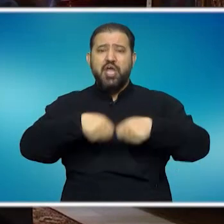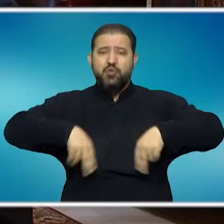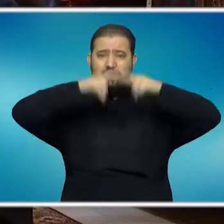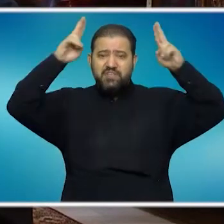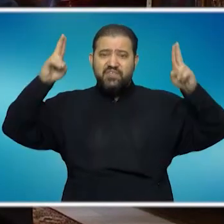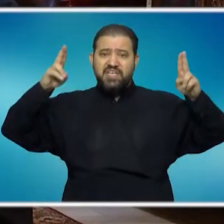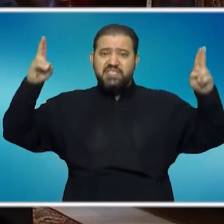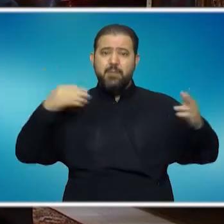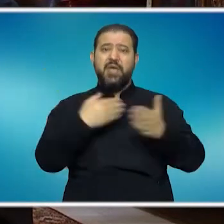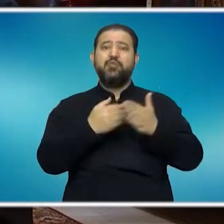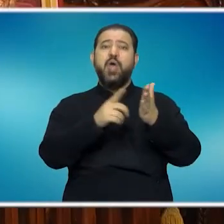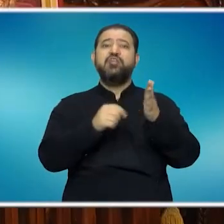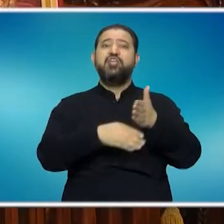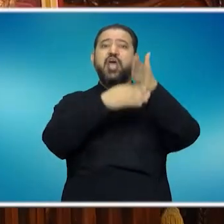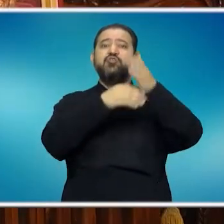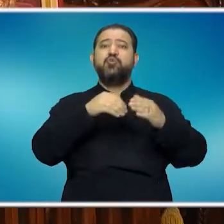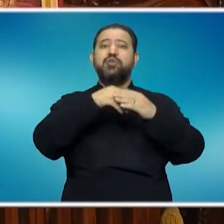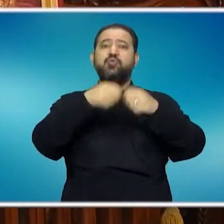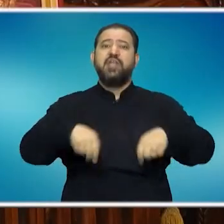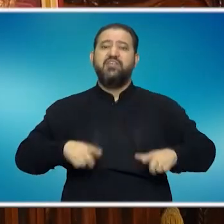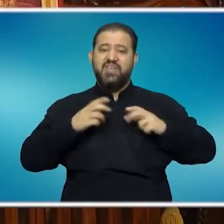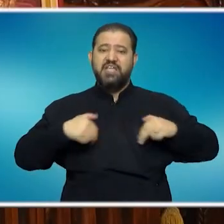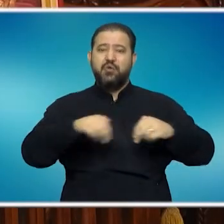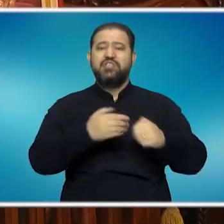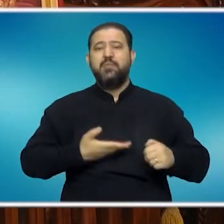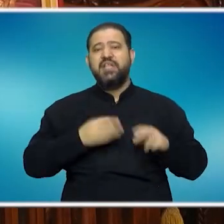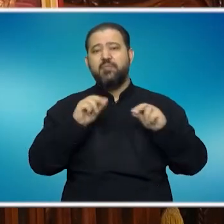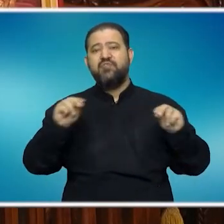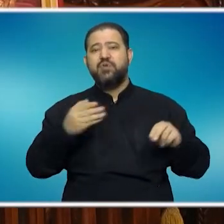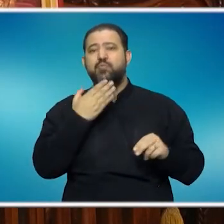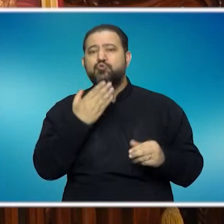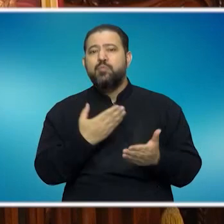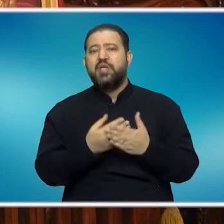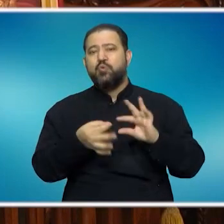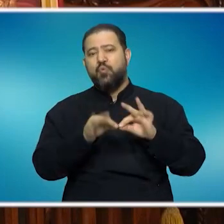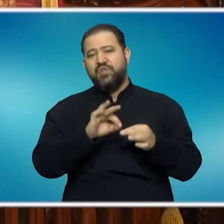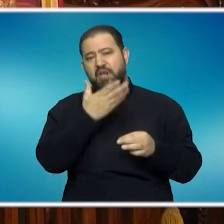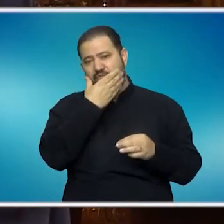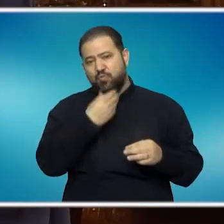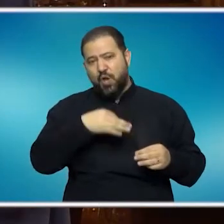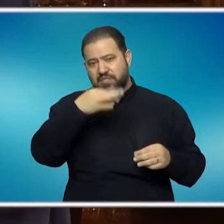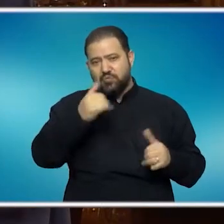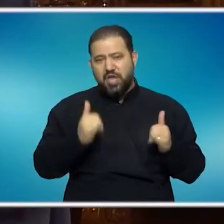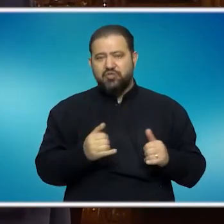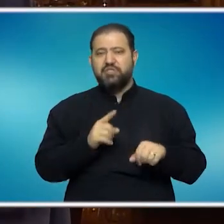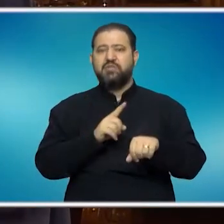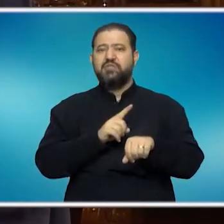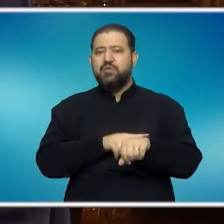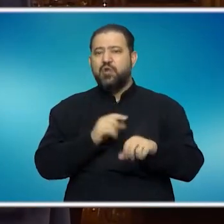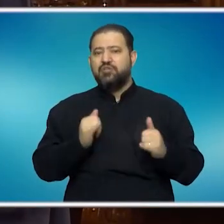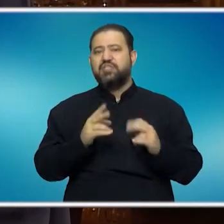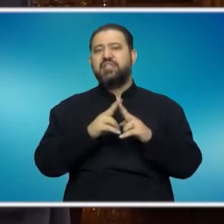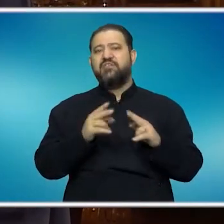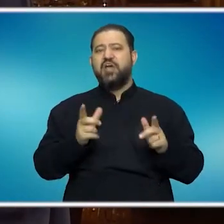Sfinții pentru a le cere ajutorul în fiecare clipă a vieții noastre. Părinte profesor, vă mulțumim pentru frumoasele cuvinte adresate în timpul